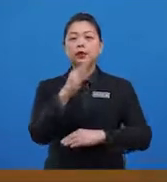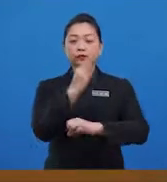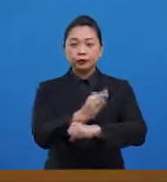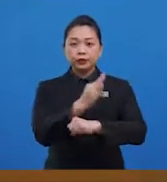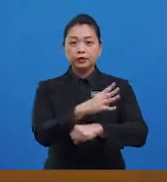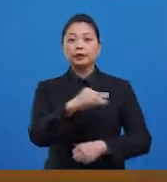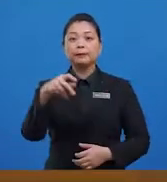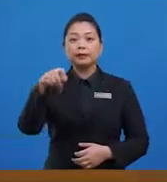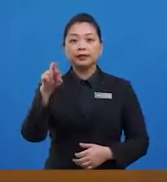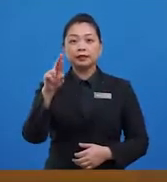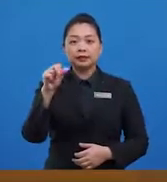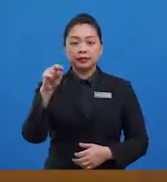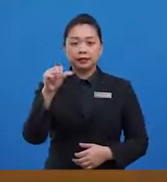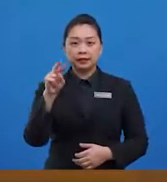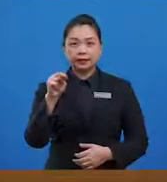dan peranannya.